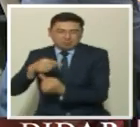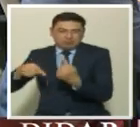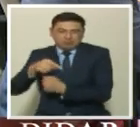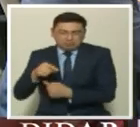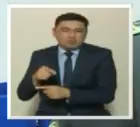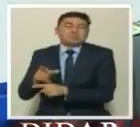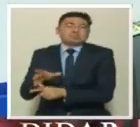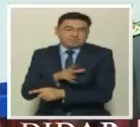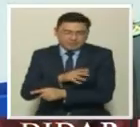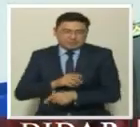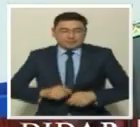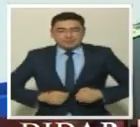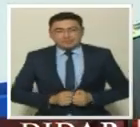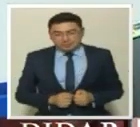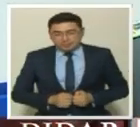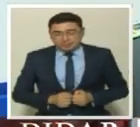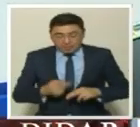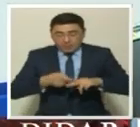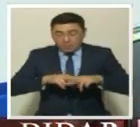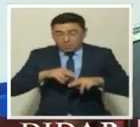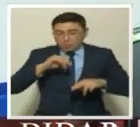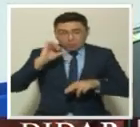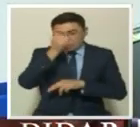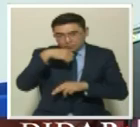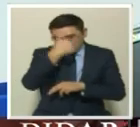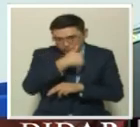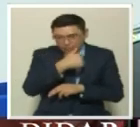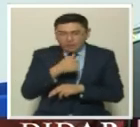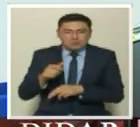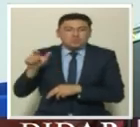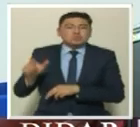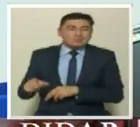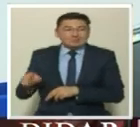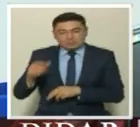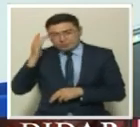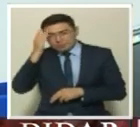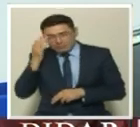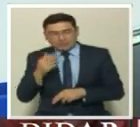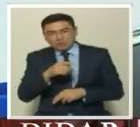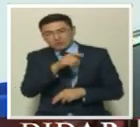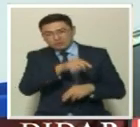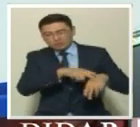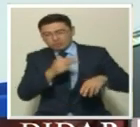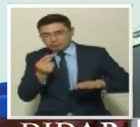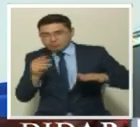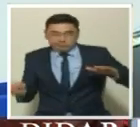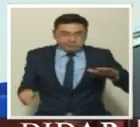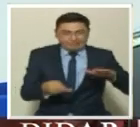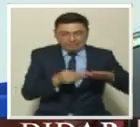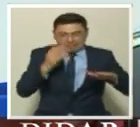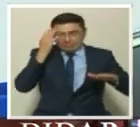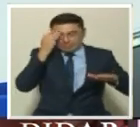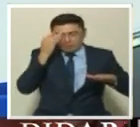области. 8 декабря текущего года гражданин И при попытке дачи взятки сотрудникам департамента за общее покровительство